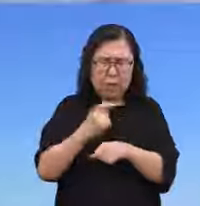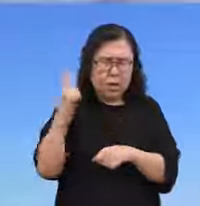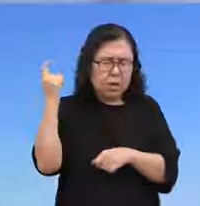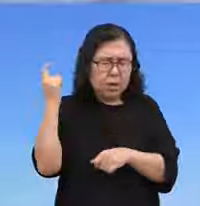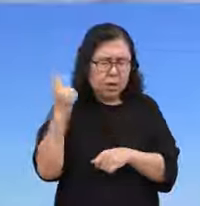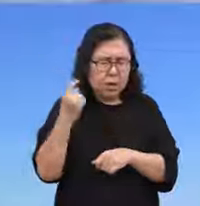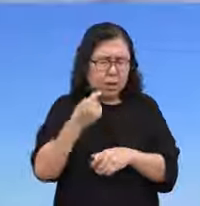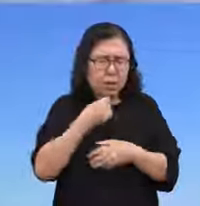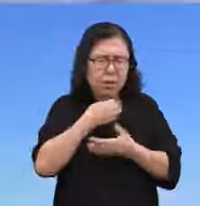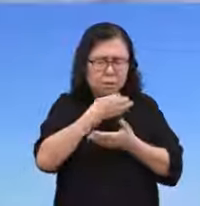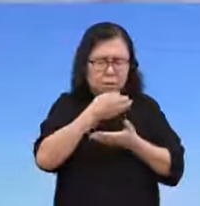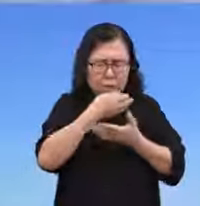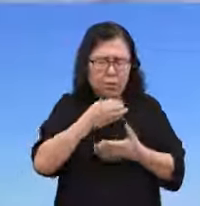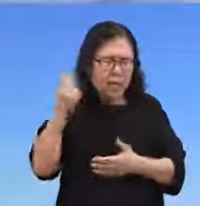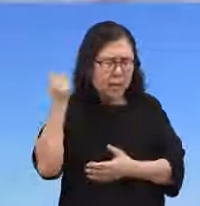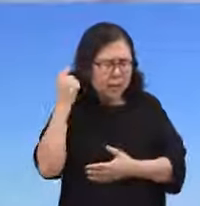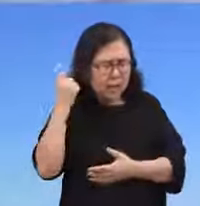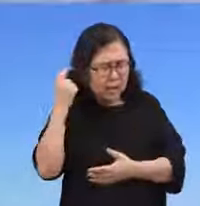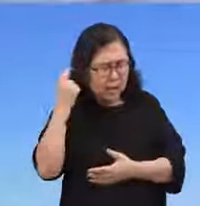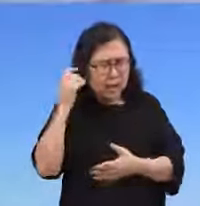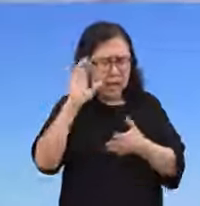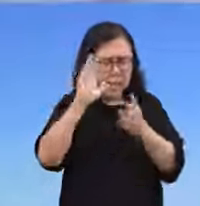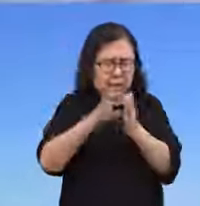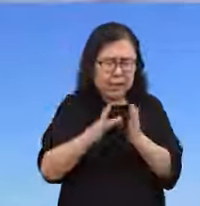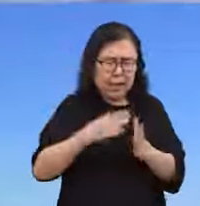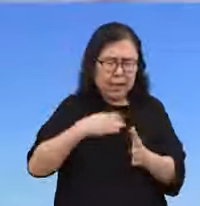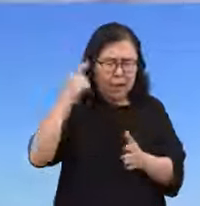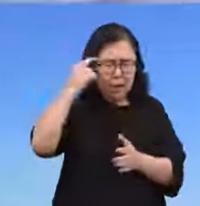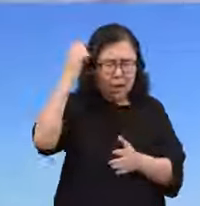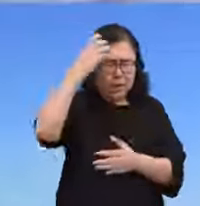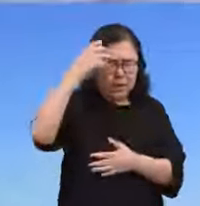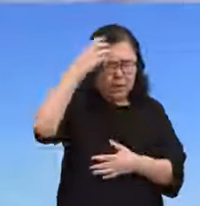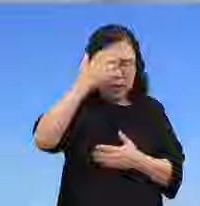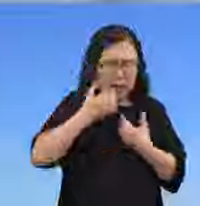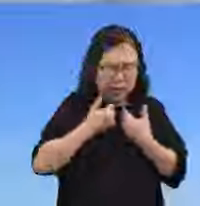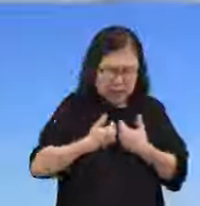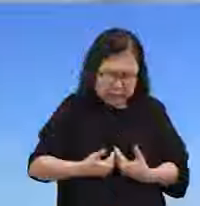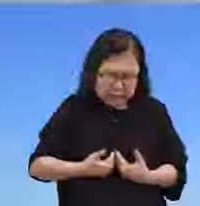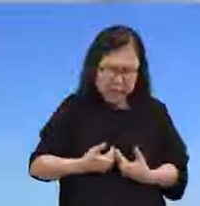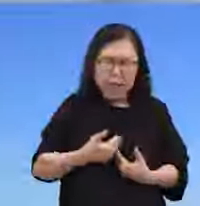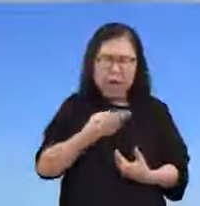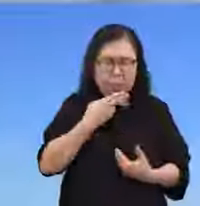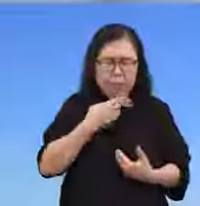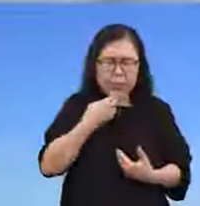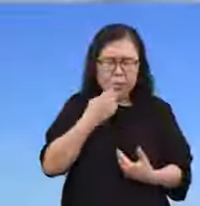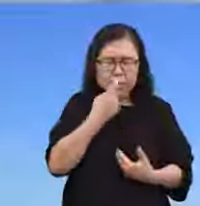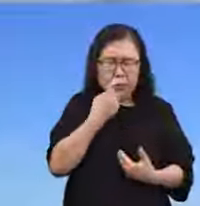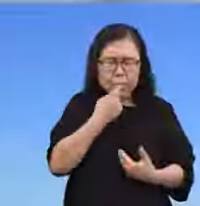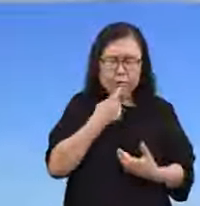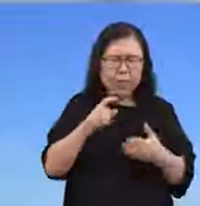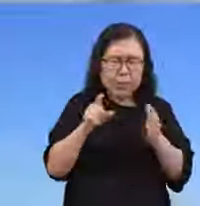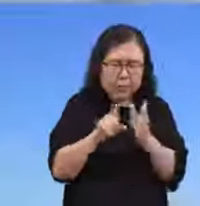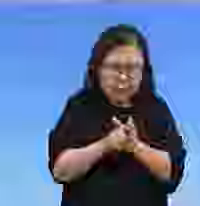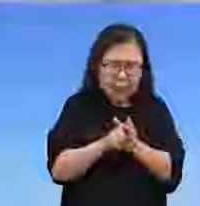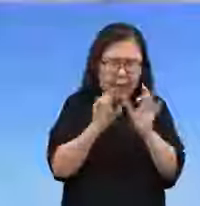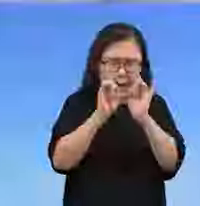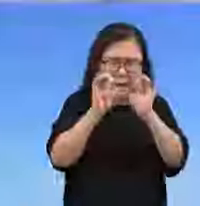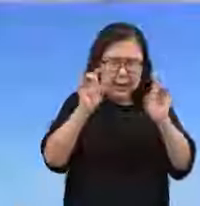말씀이 들려지는 한 우리에게 영적 침체는 없을 줄로 믿습니다. 오늘 아버지, 각